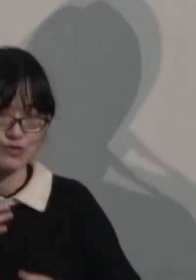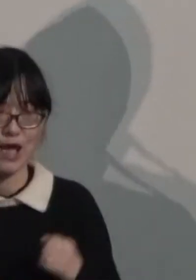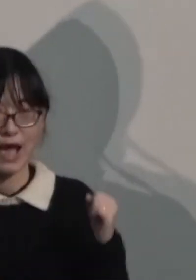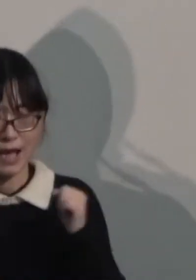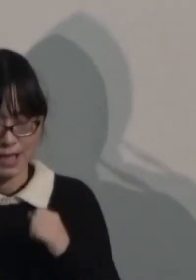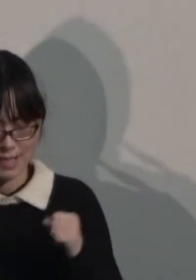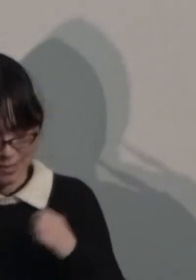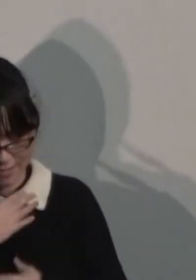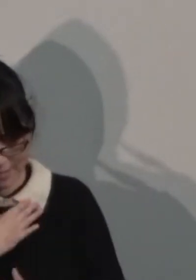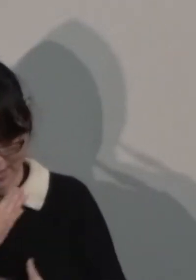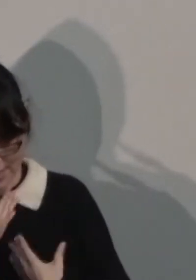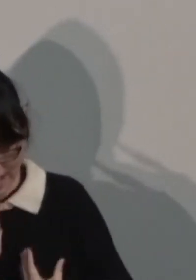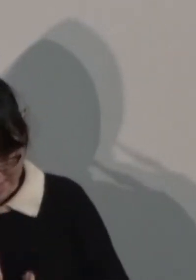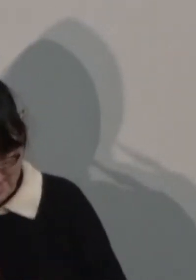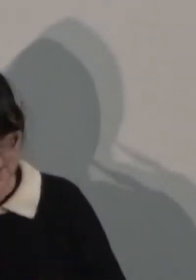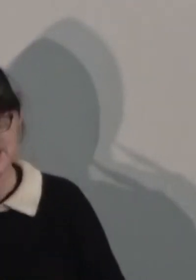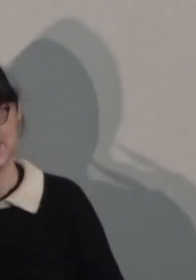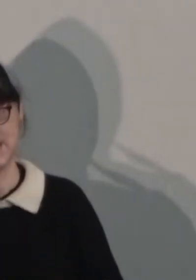いことでしょう。